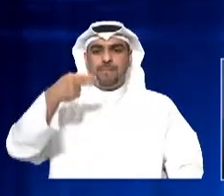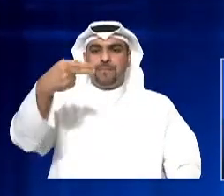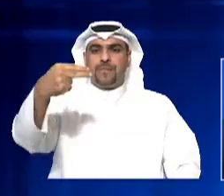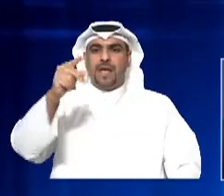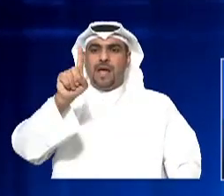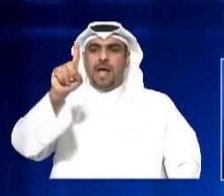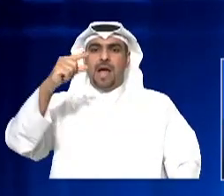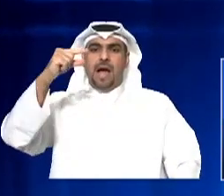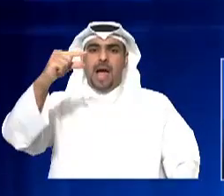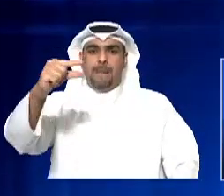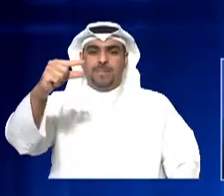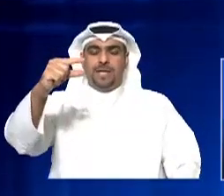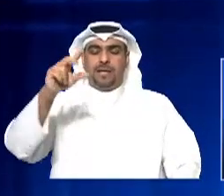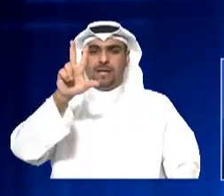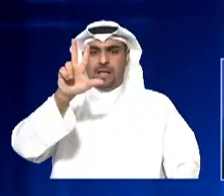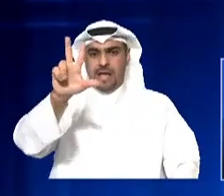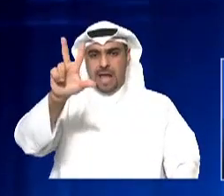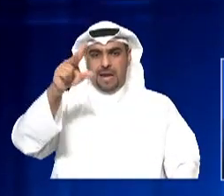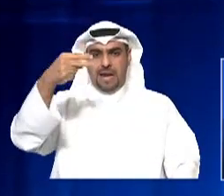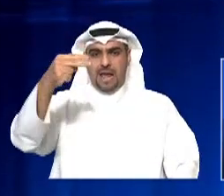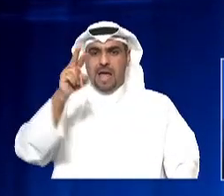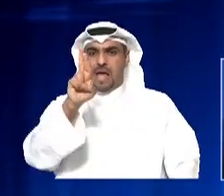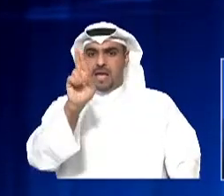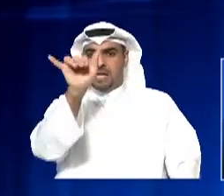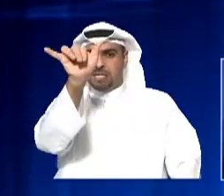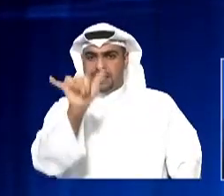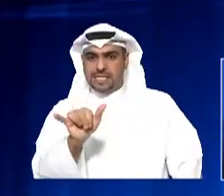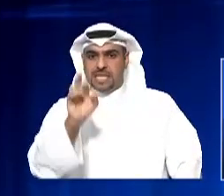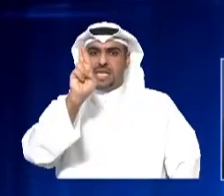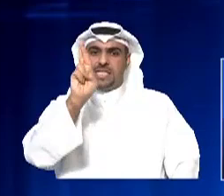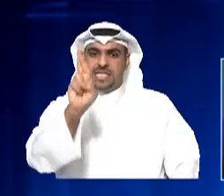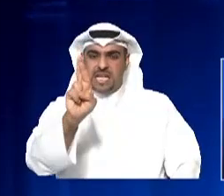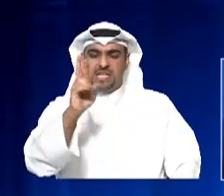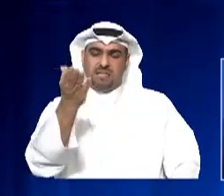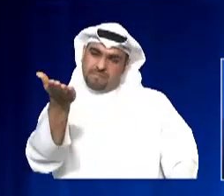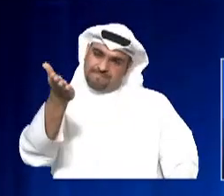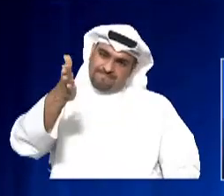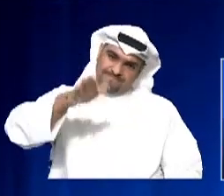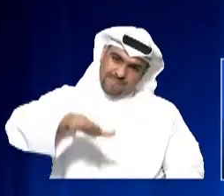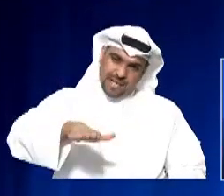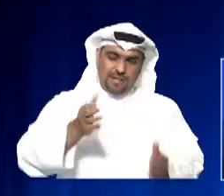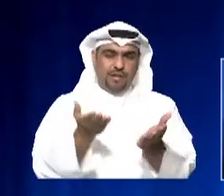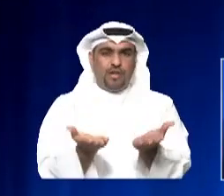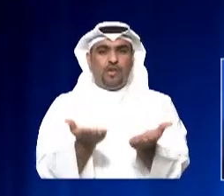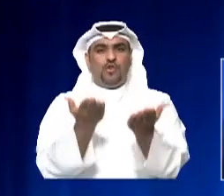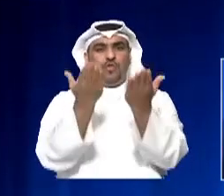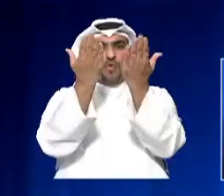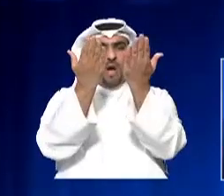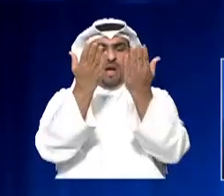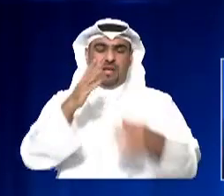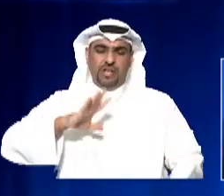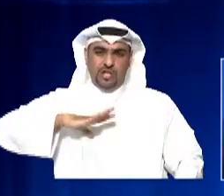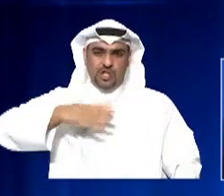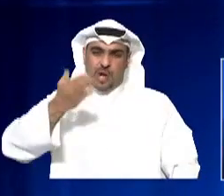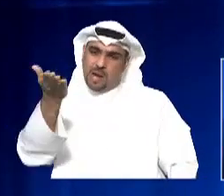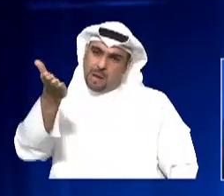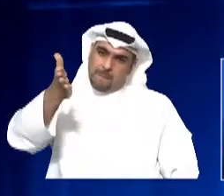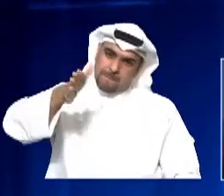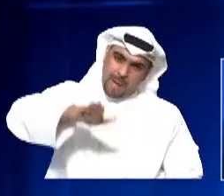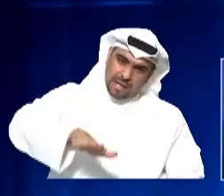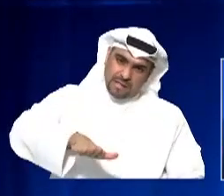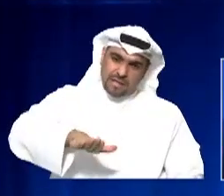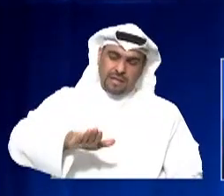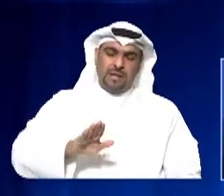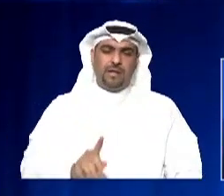لوفاه معالي الشيخ عبد العزيز بن احمد ال خليفه مبتهلا سموه الى البارجه وعلى ان